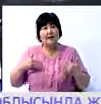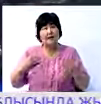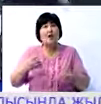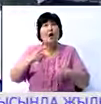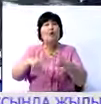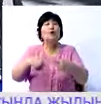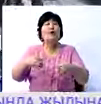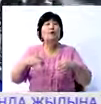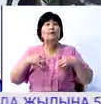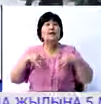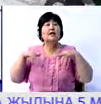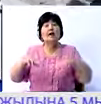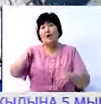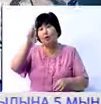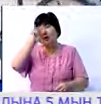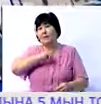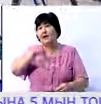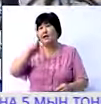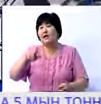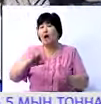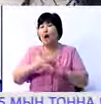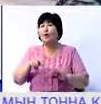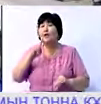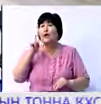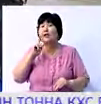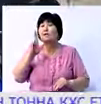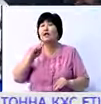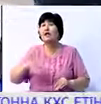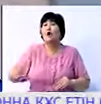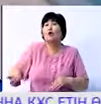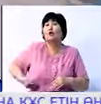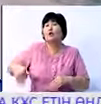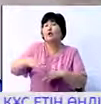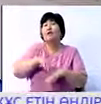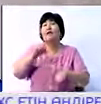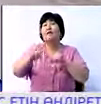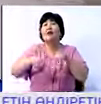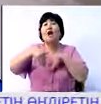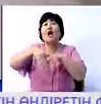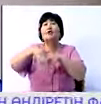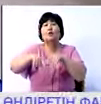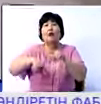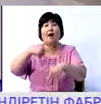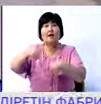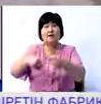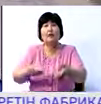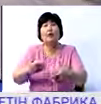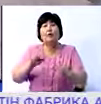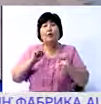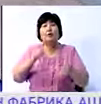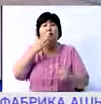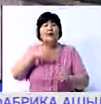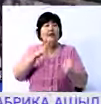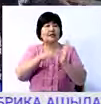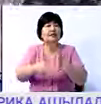әрі мерекелік шара мемлекеттік қызметкерлер аудан жастары мен кент тұрғындарының велошеруіне ұласты. Сауаттылыққа үндеген спорттық сайысқа 80-ге